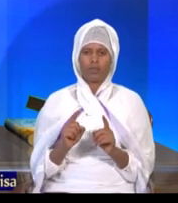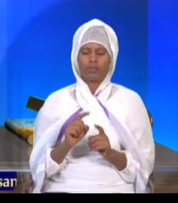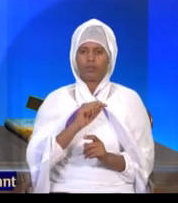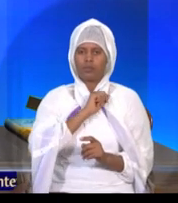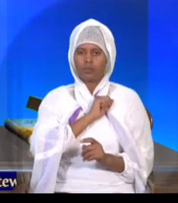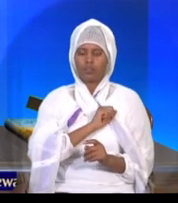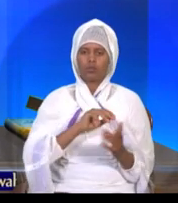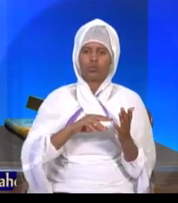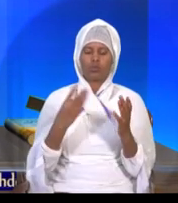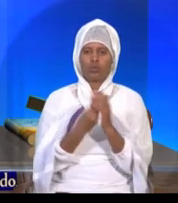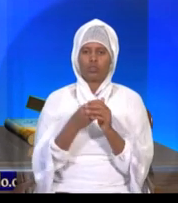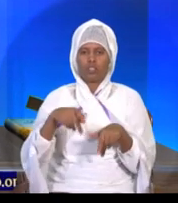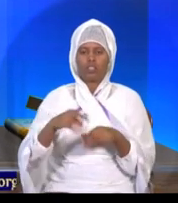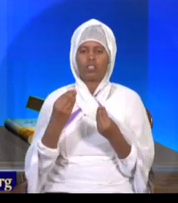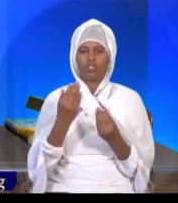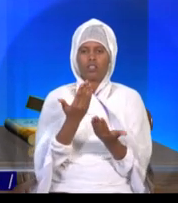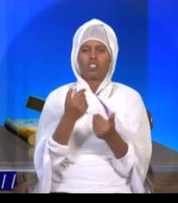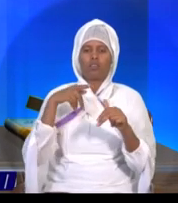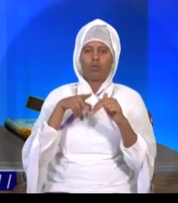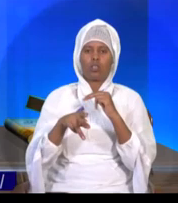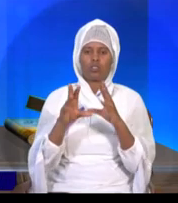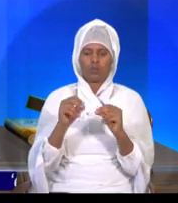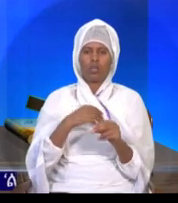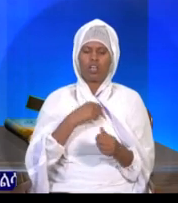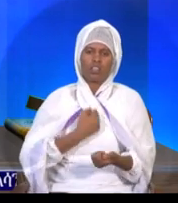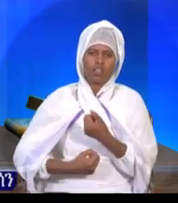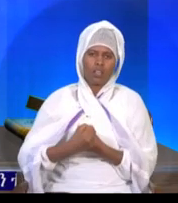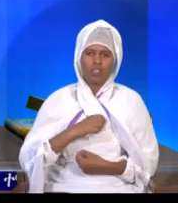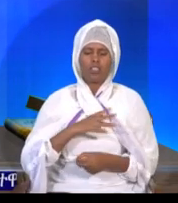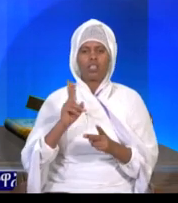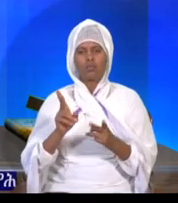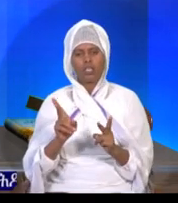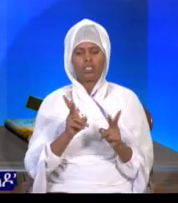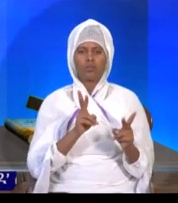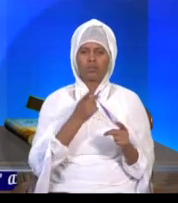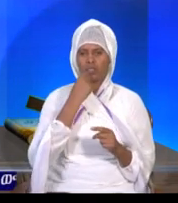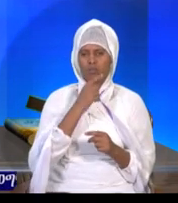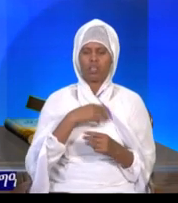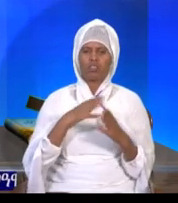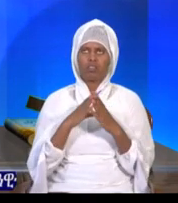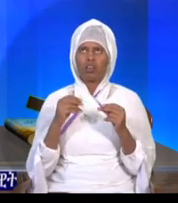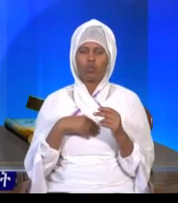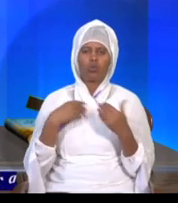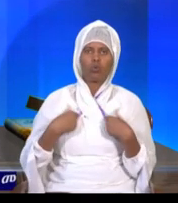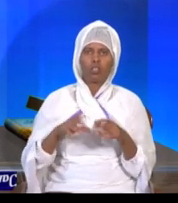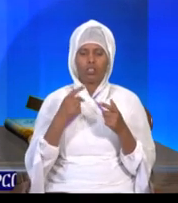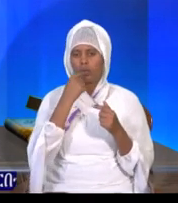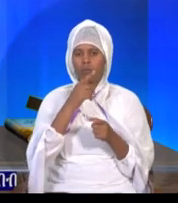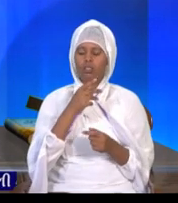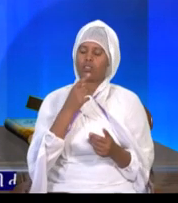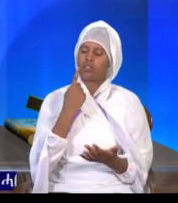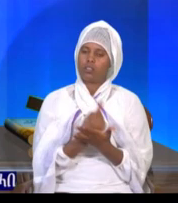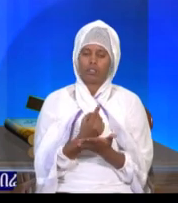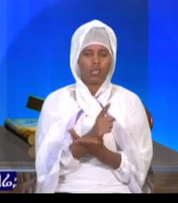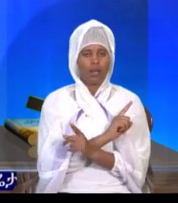تحتنات مسو زغيت مالتي تسوى مراز مالتي بحسير ضربا ورماي بلاشيت اف اي موتي